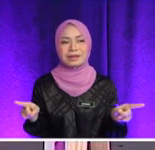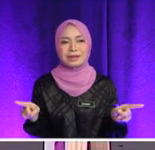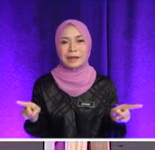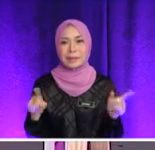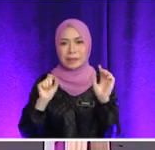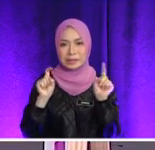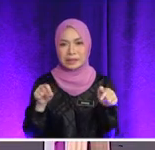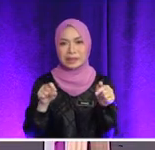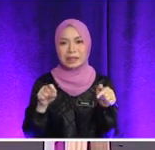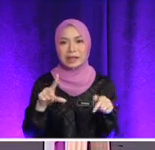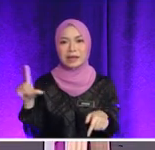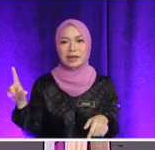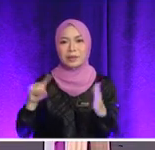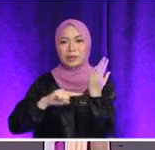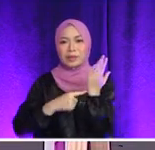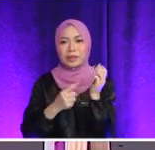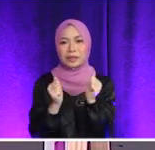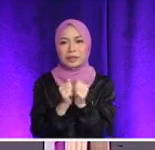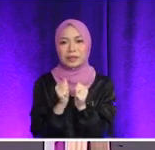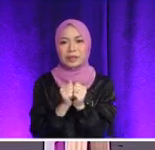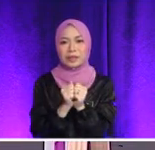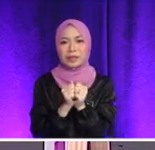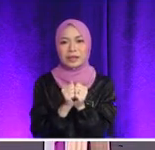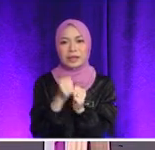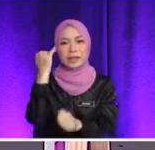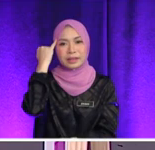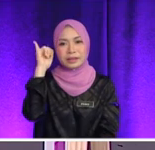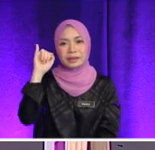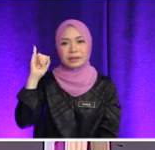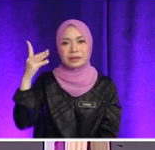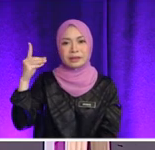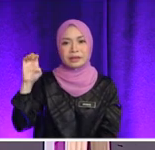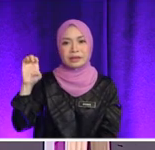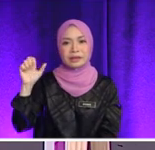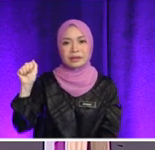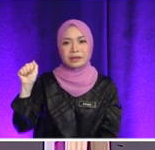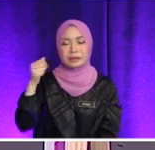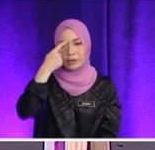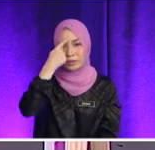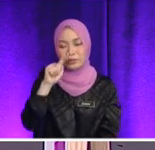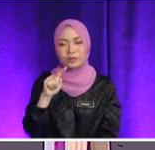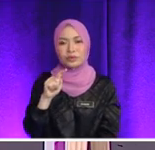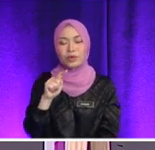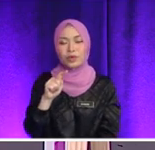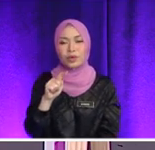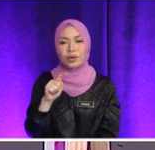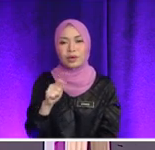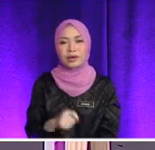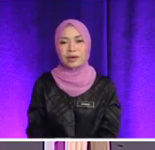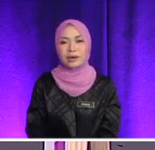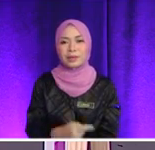itu kita mesti buat untuk memudahkan kita ke pemahaman kita